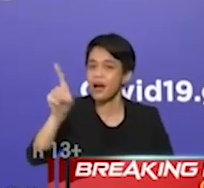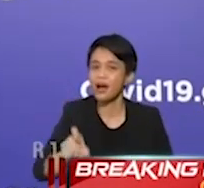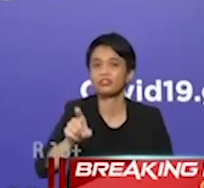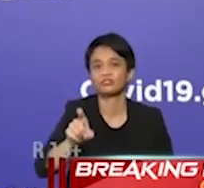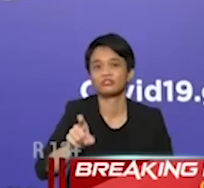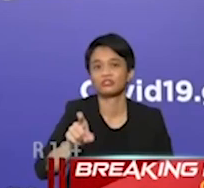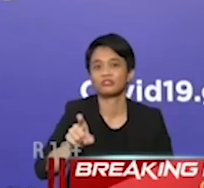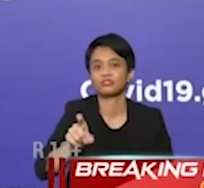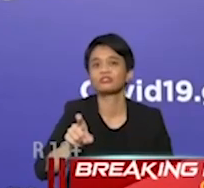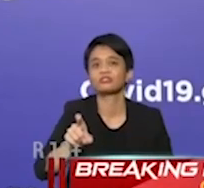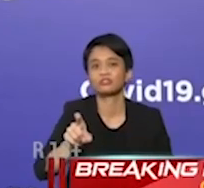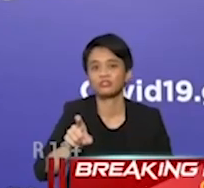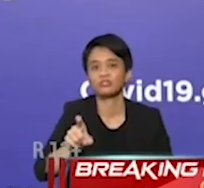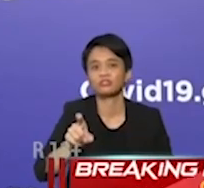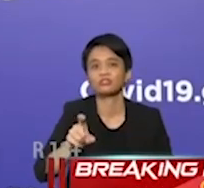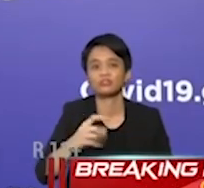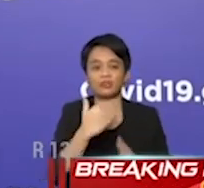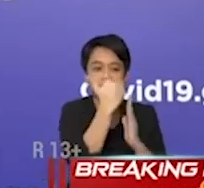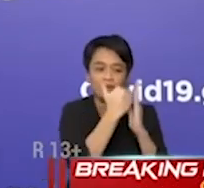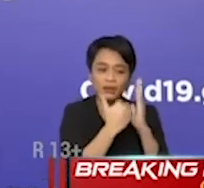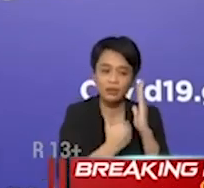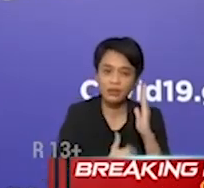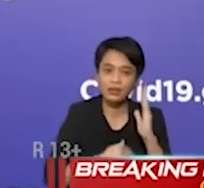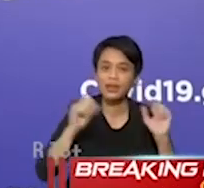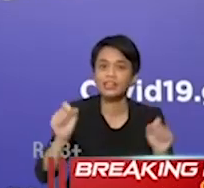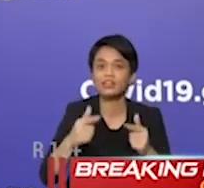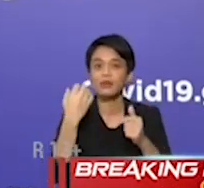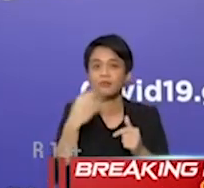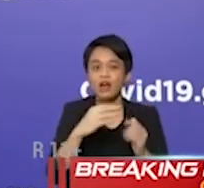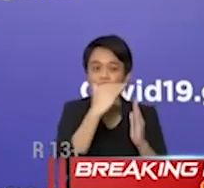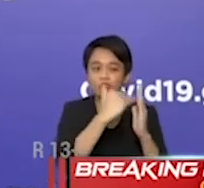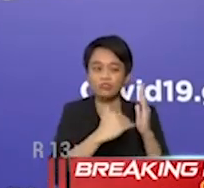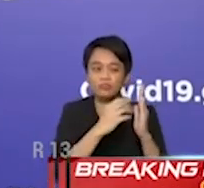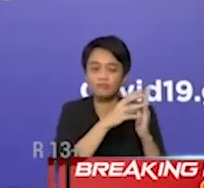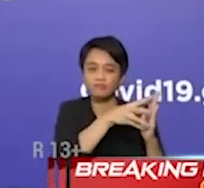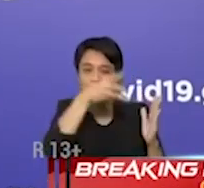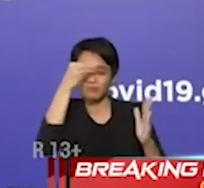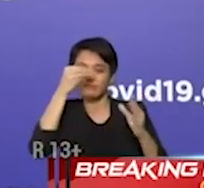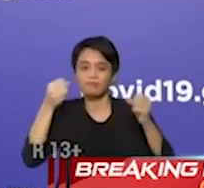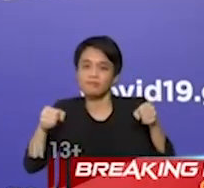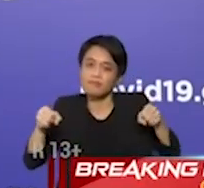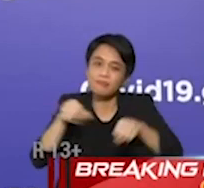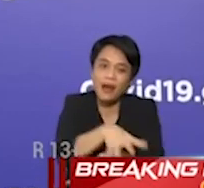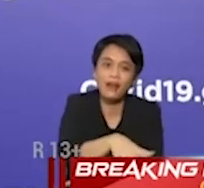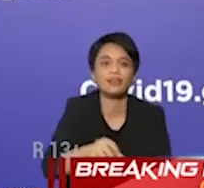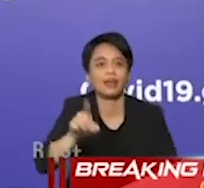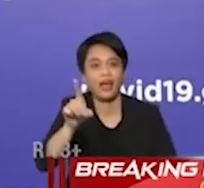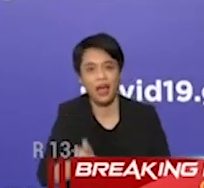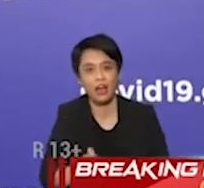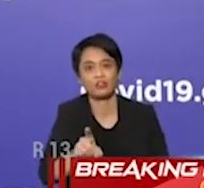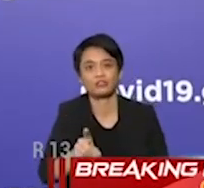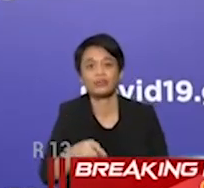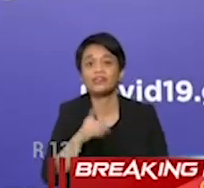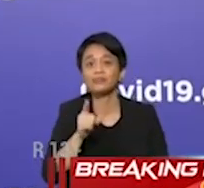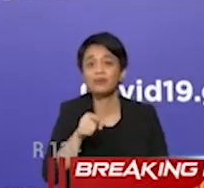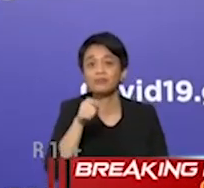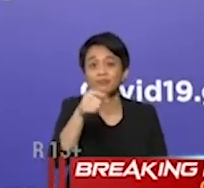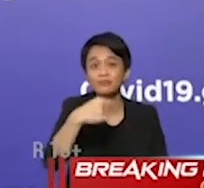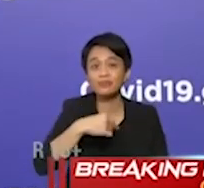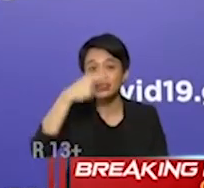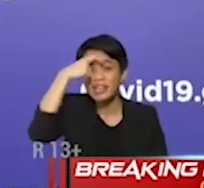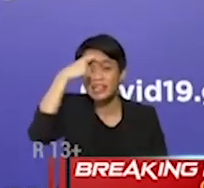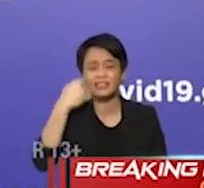mengimplementasikan tatanan hidup yang baru Hai karena kita tidak ingin sakit